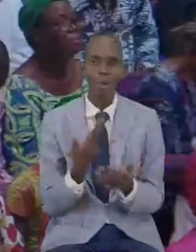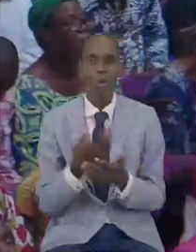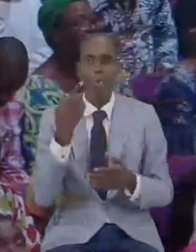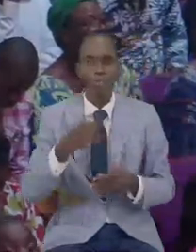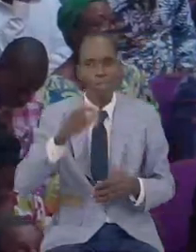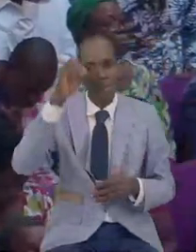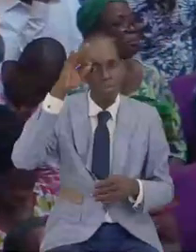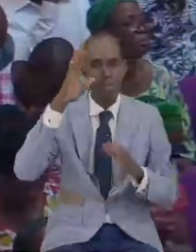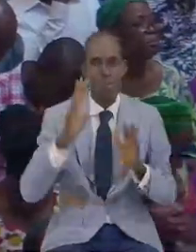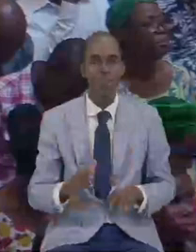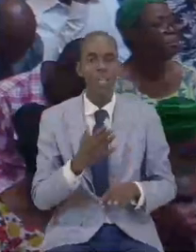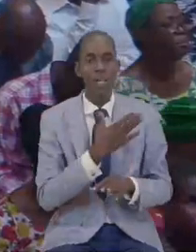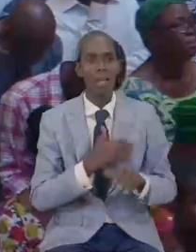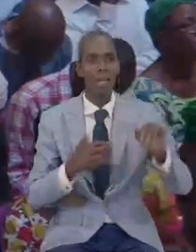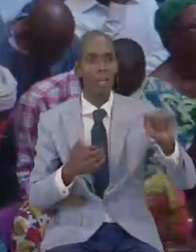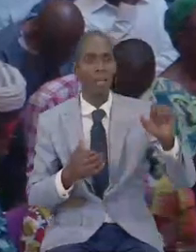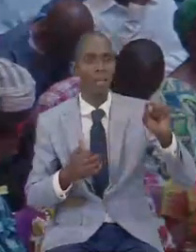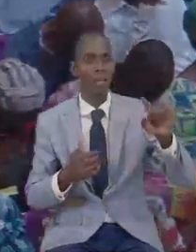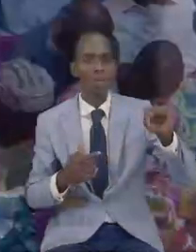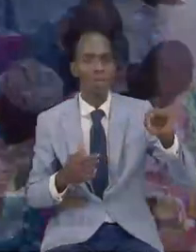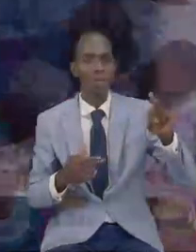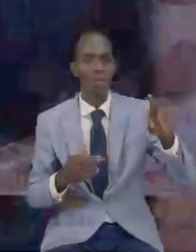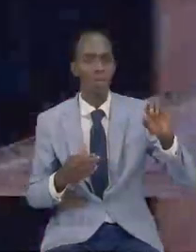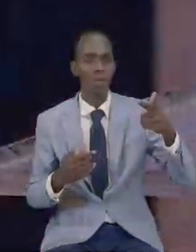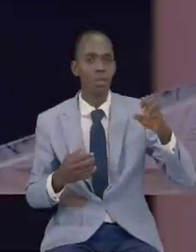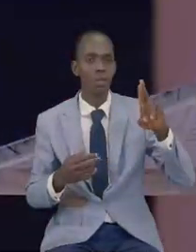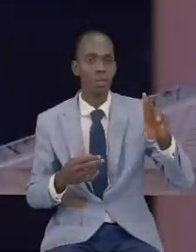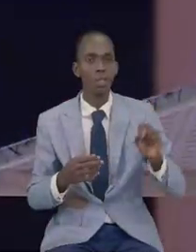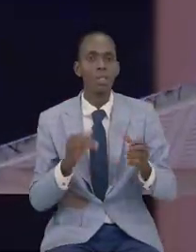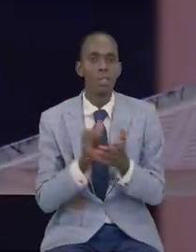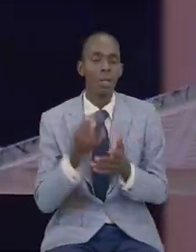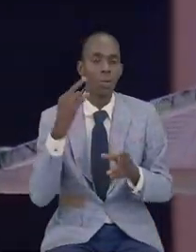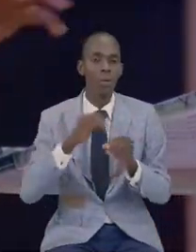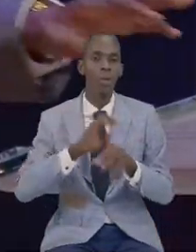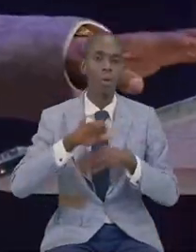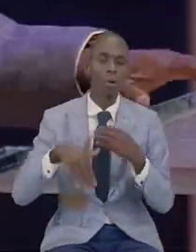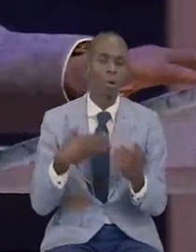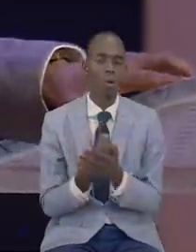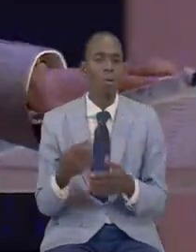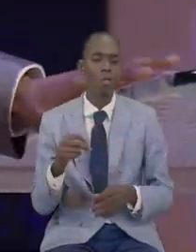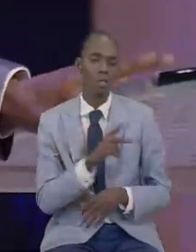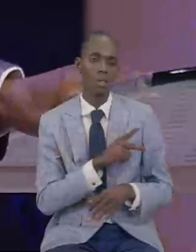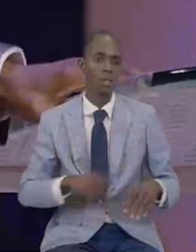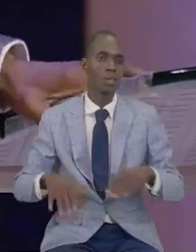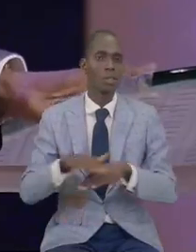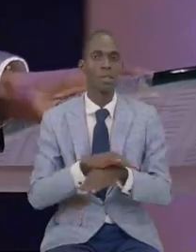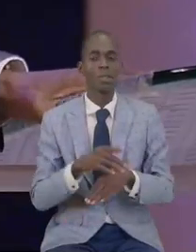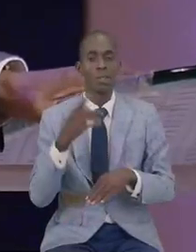et astrologues qui étaient dans tout son royaume. La